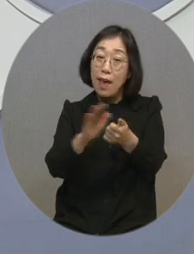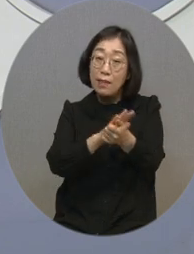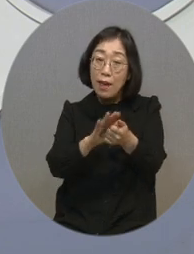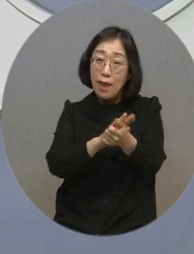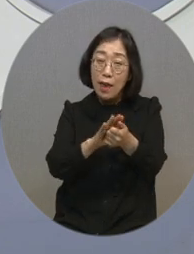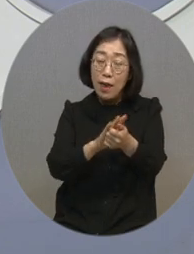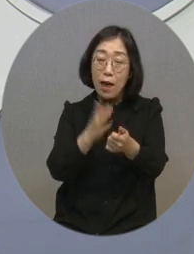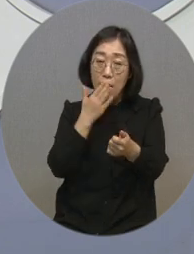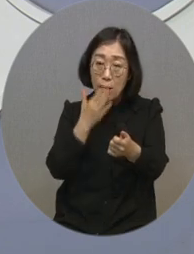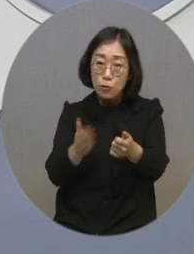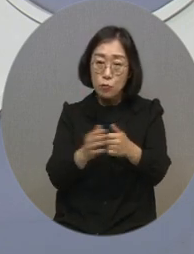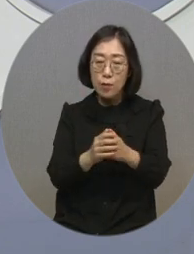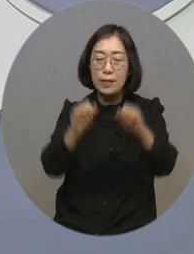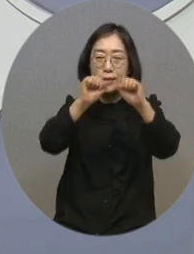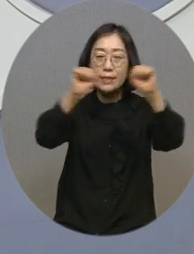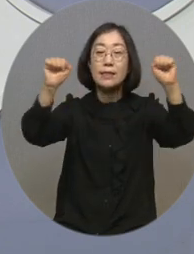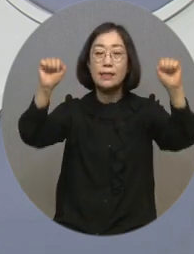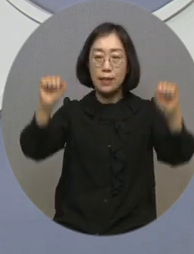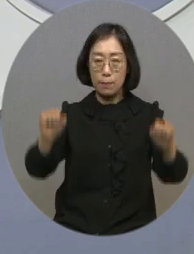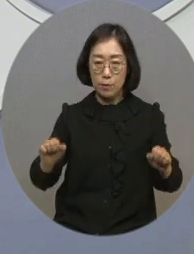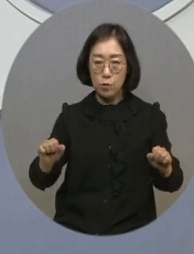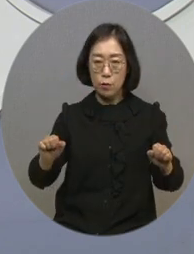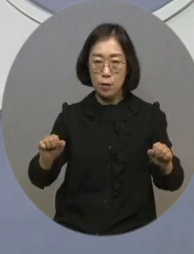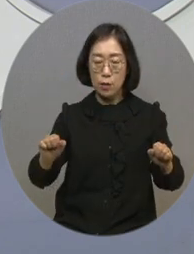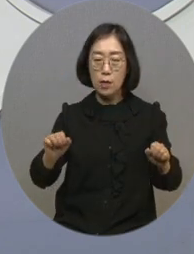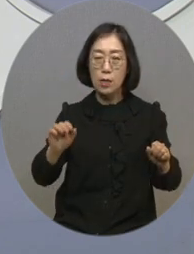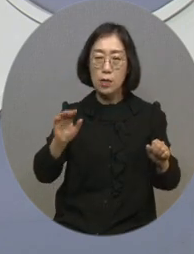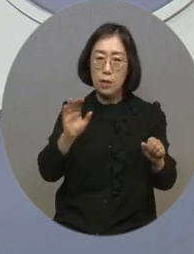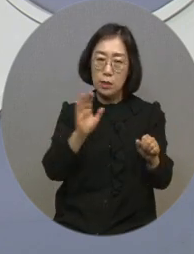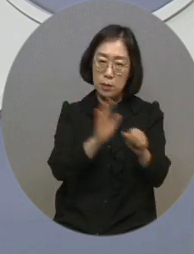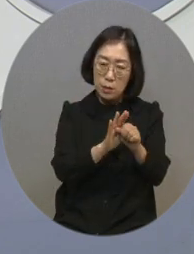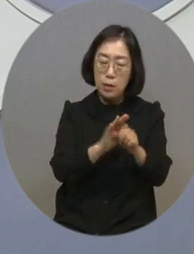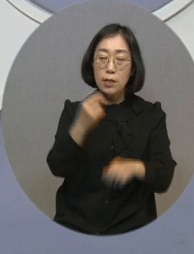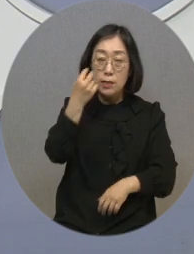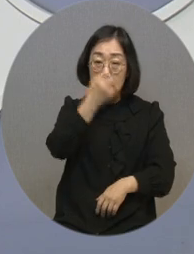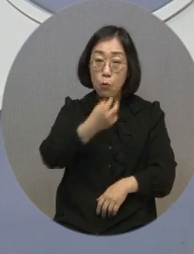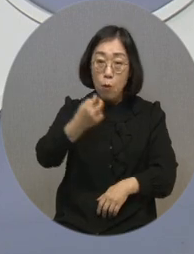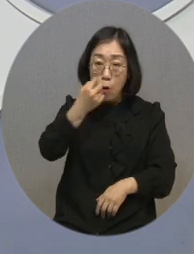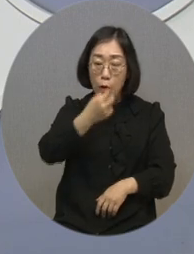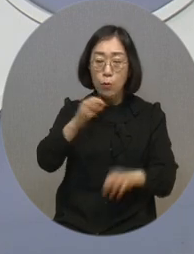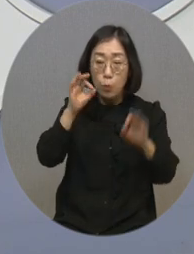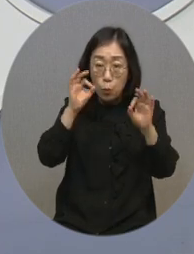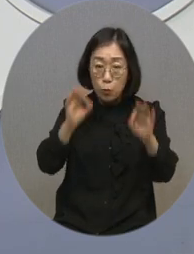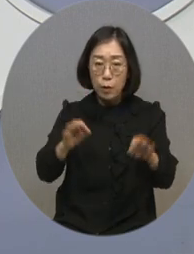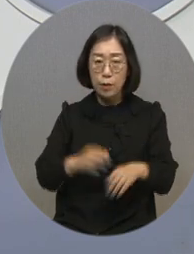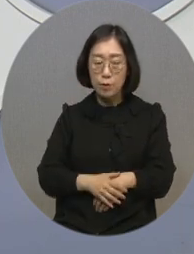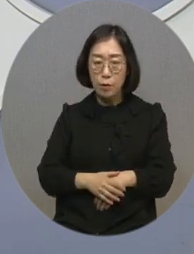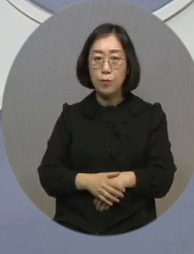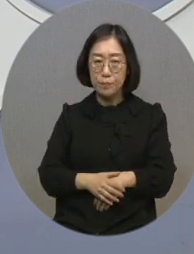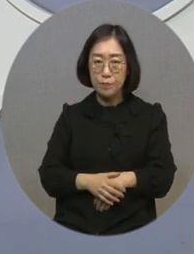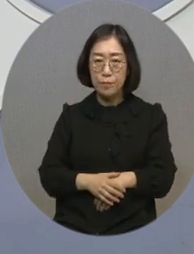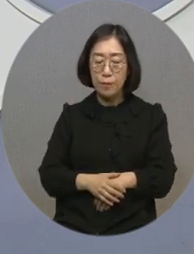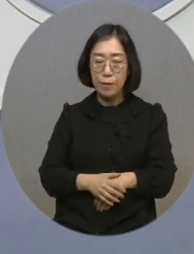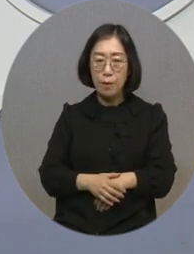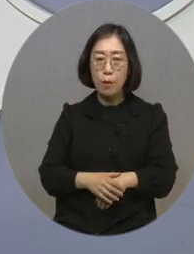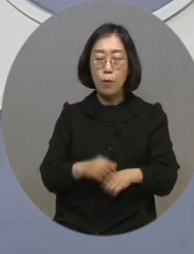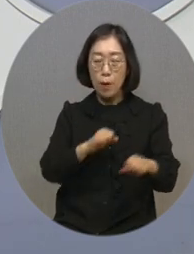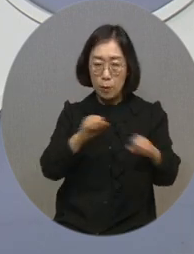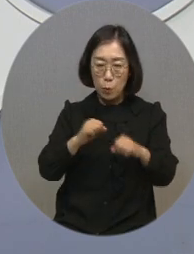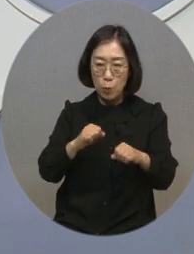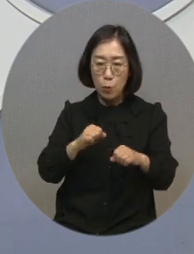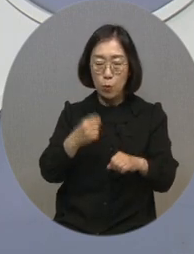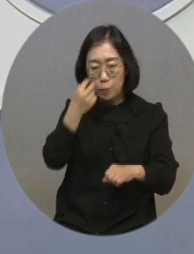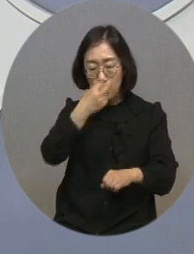있는 시스템적인 그런 이제 지원들을 이제 종합적으로 고려해서 저희들이 이제 접근하고 있습니다. 아